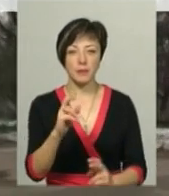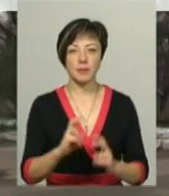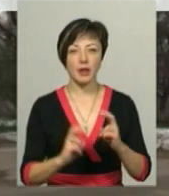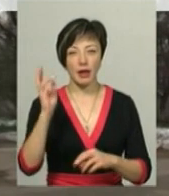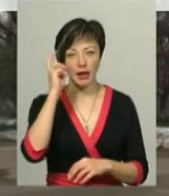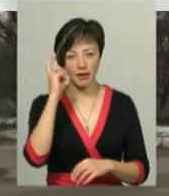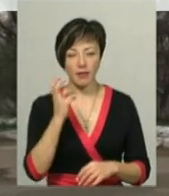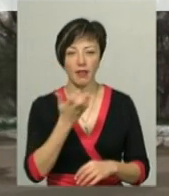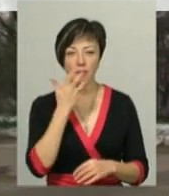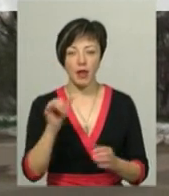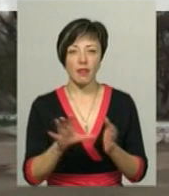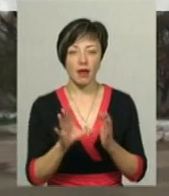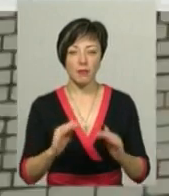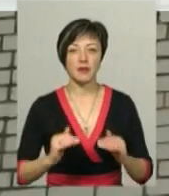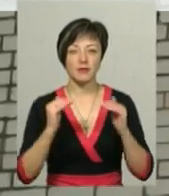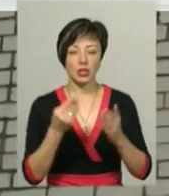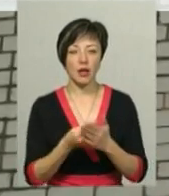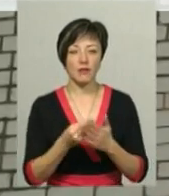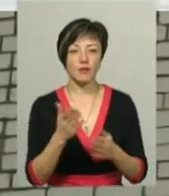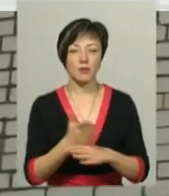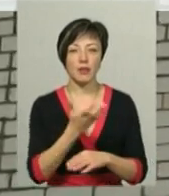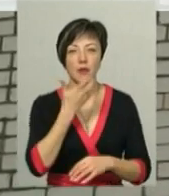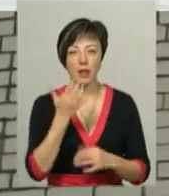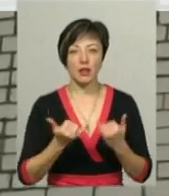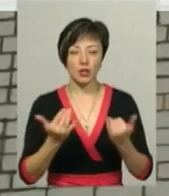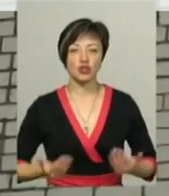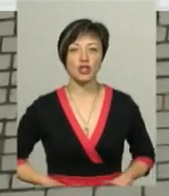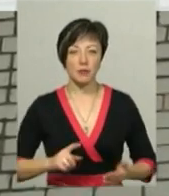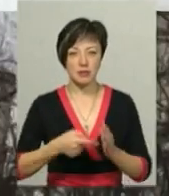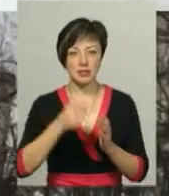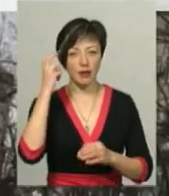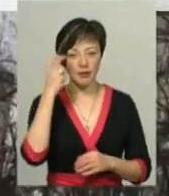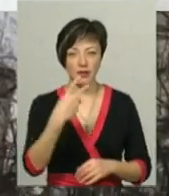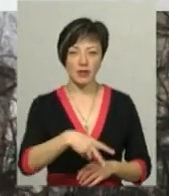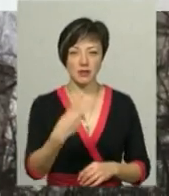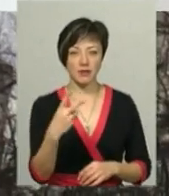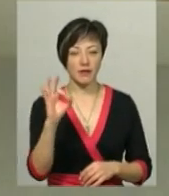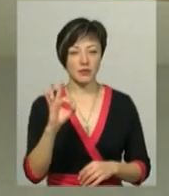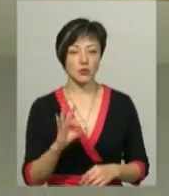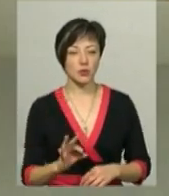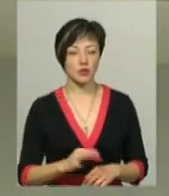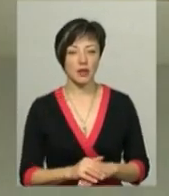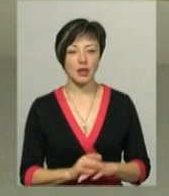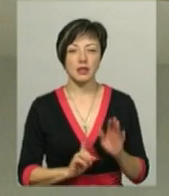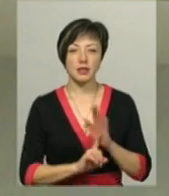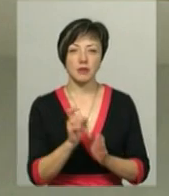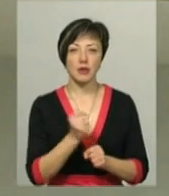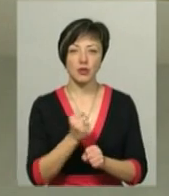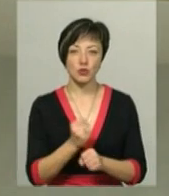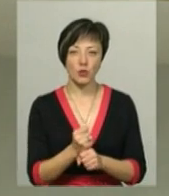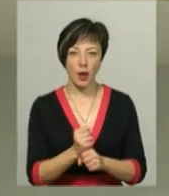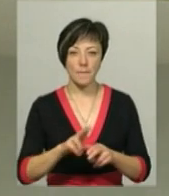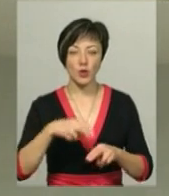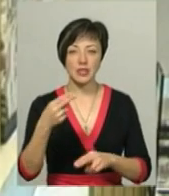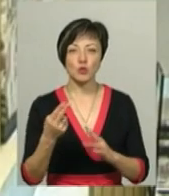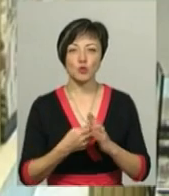підприємство «Київтеплоенерго» підвищило тарифи на виробництво тепла для жителів Києва на 22%. Запрацює монетизація